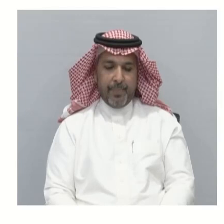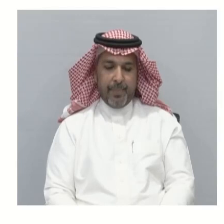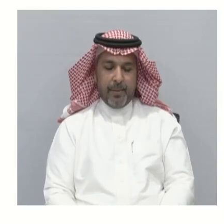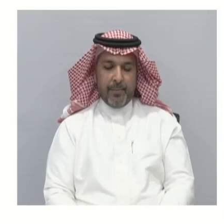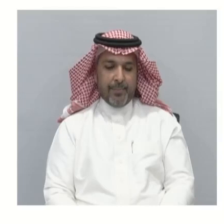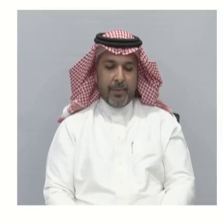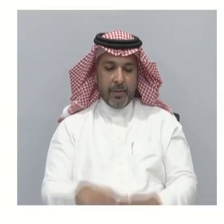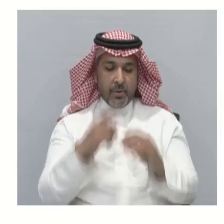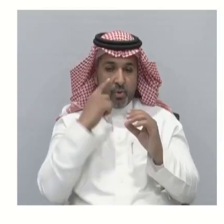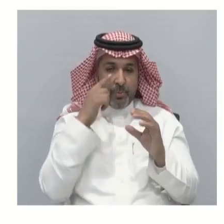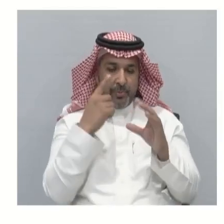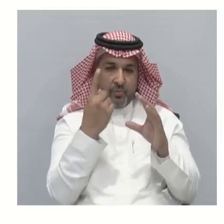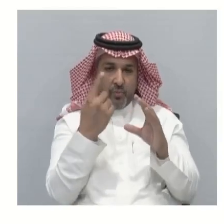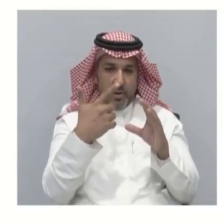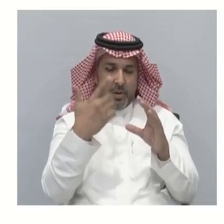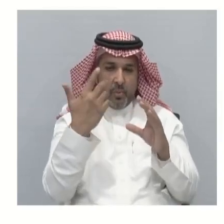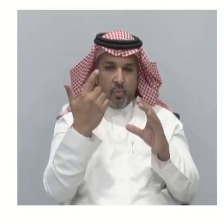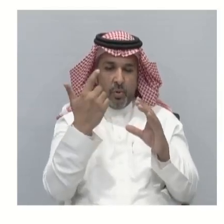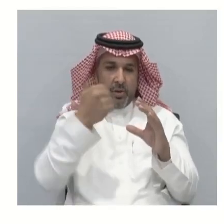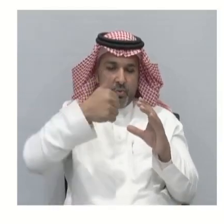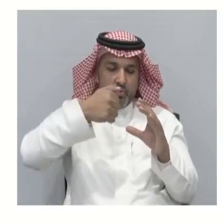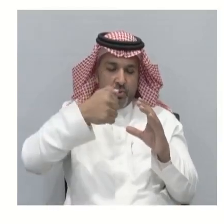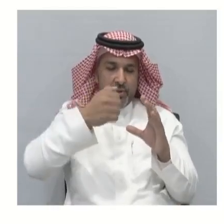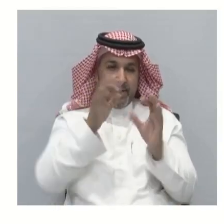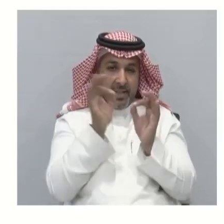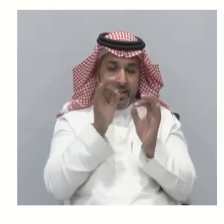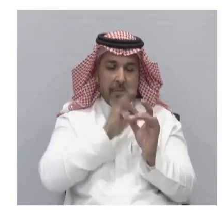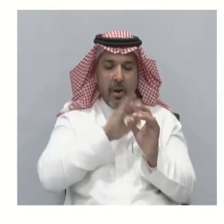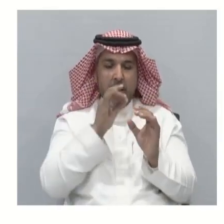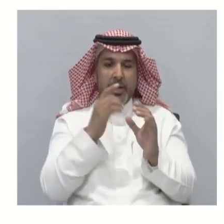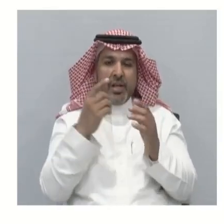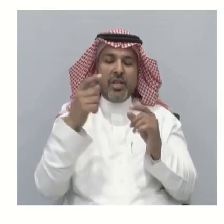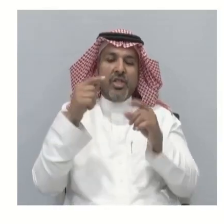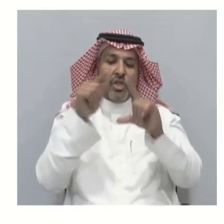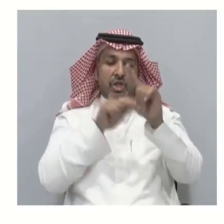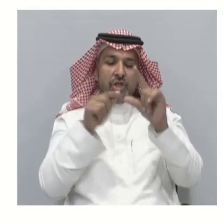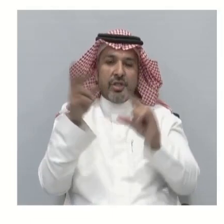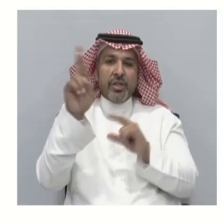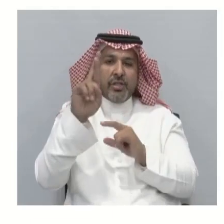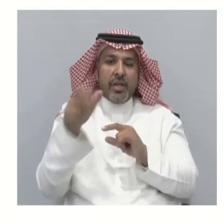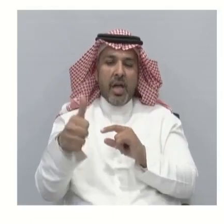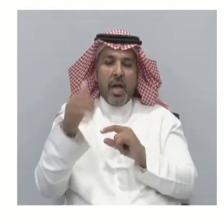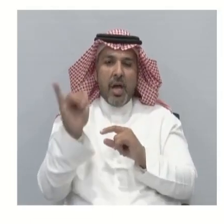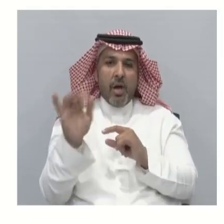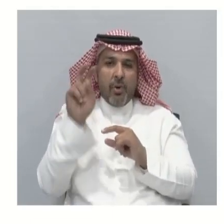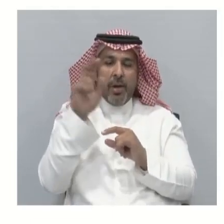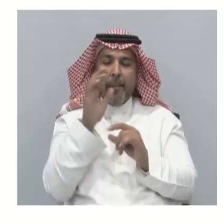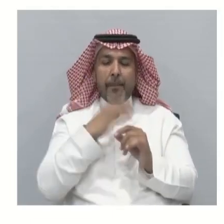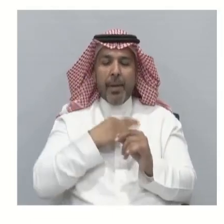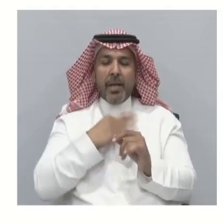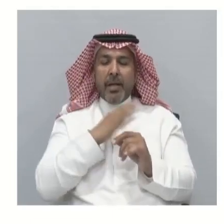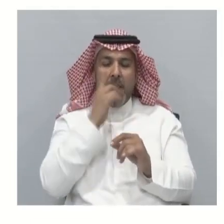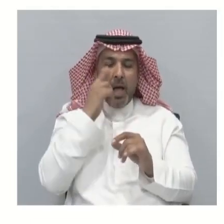هو الاقرب فبالتالي انتبه ليس له هنا علاقه المسافه عندي والاطوال عندي هنا ما لها علاقه بالزاويه هذه ممتاز